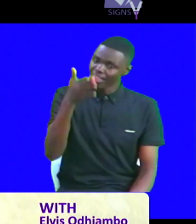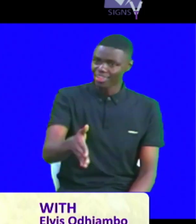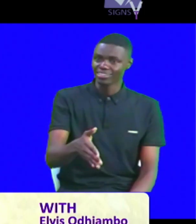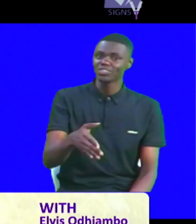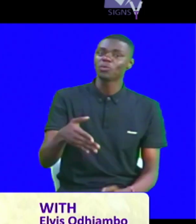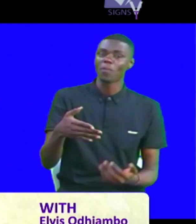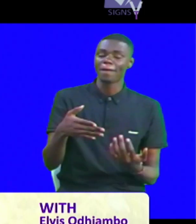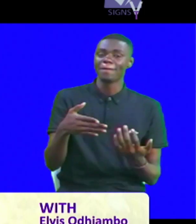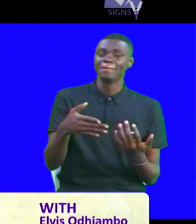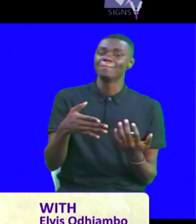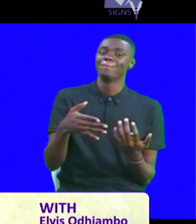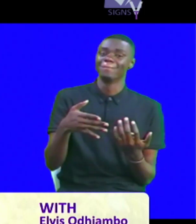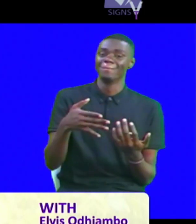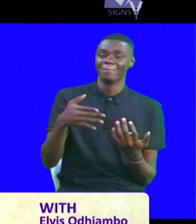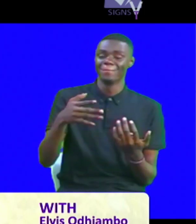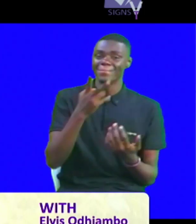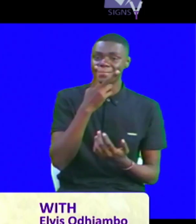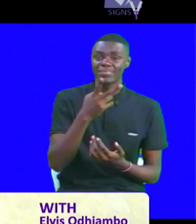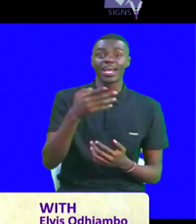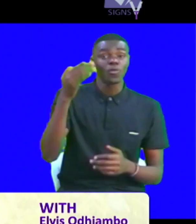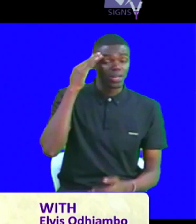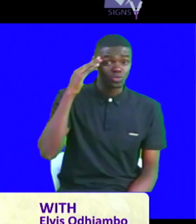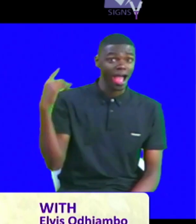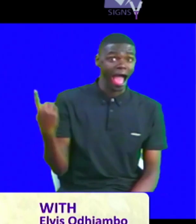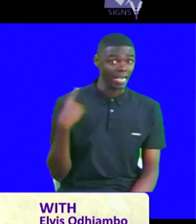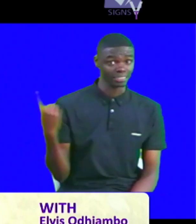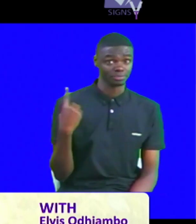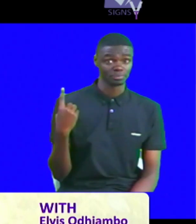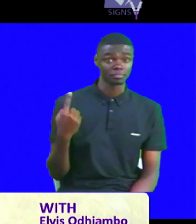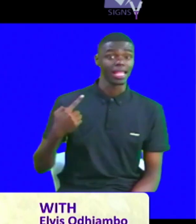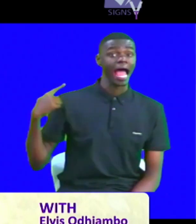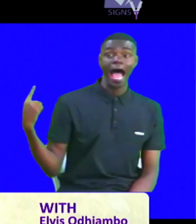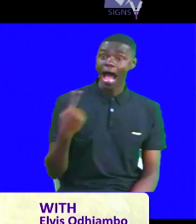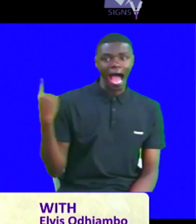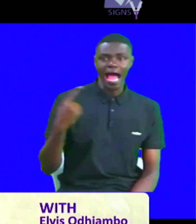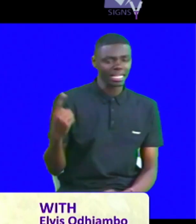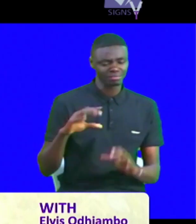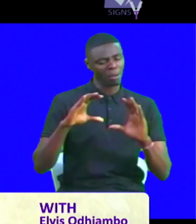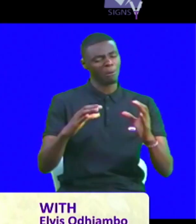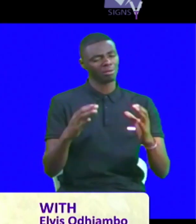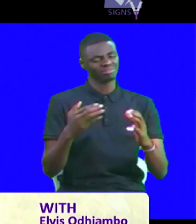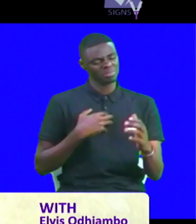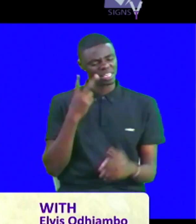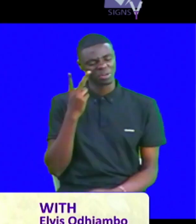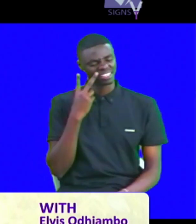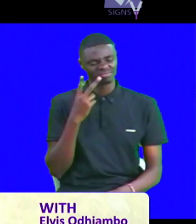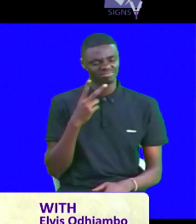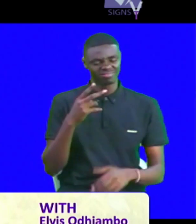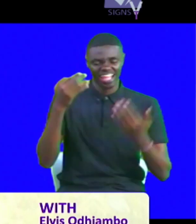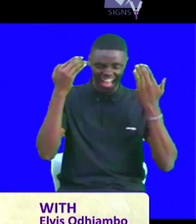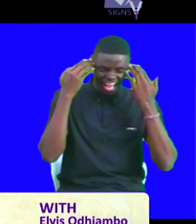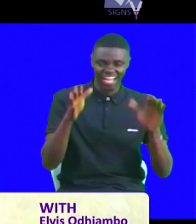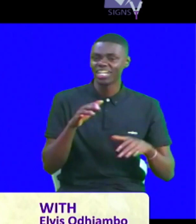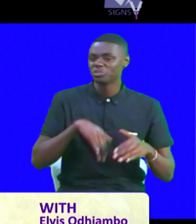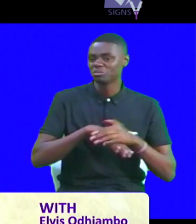ashasema kuwa Saka ako hapo, hata anamtambua. History wanasema ati mambo na Haaland. Yes. Haaland hata ajui ball.